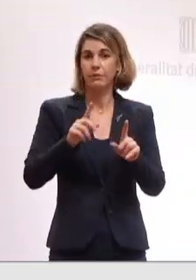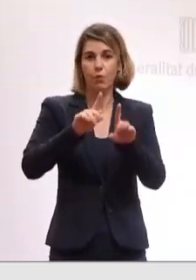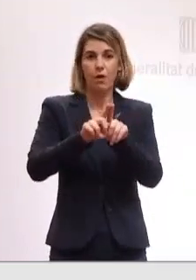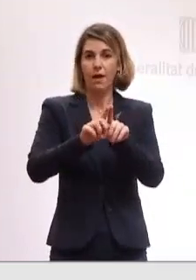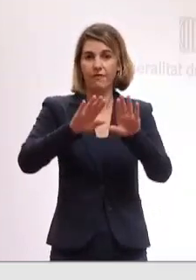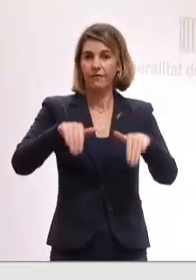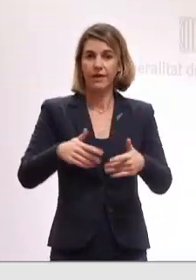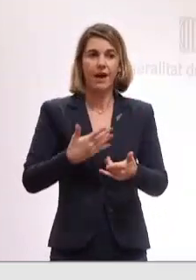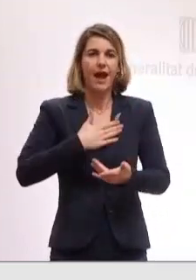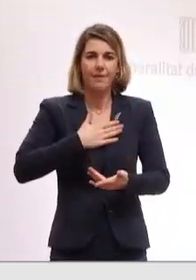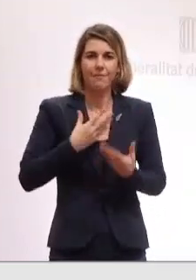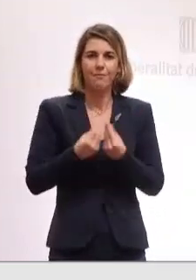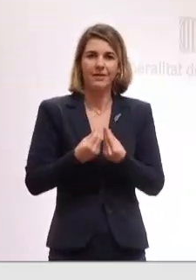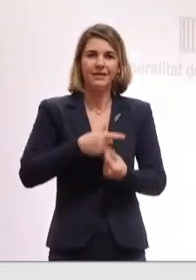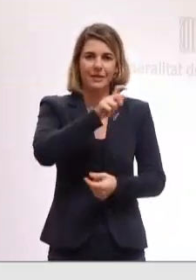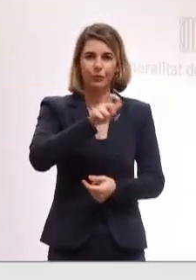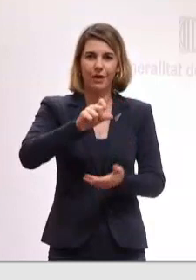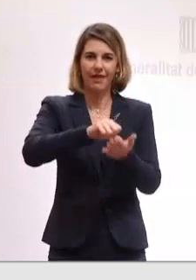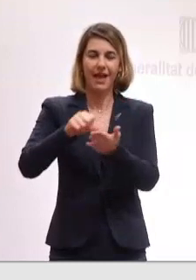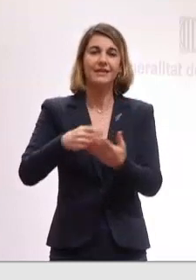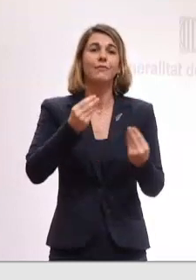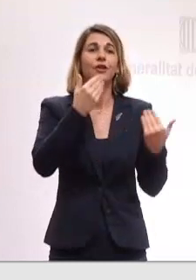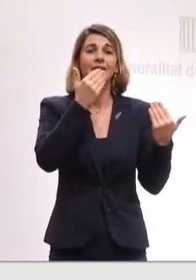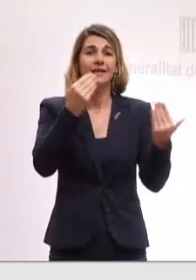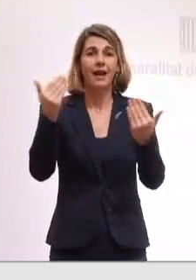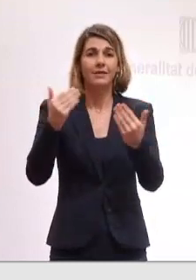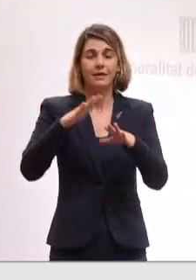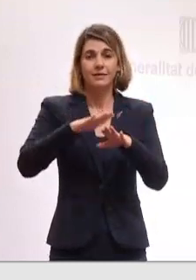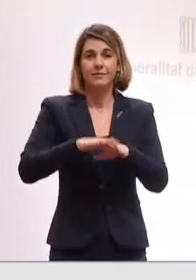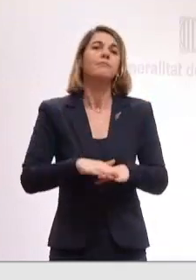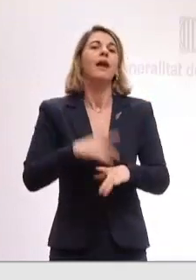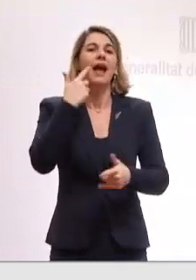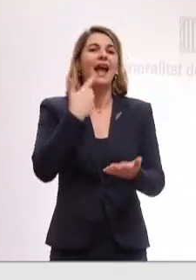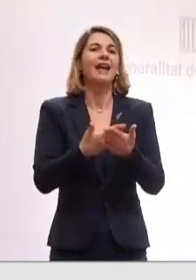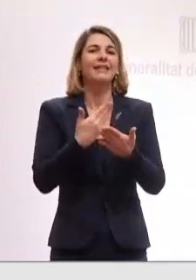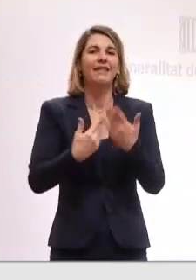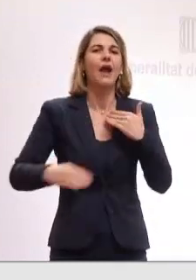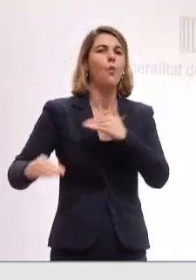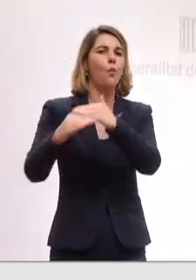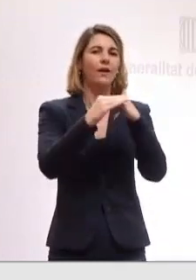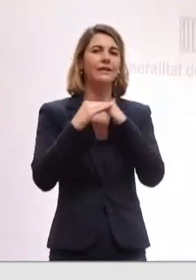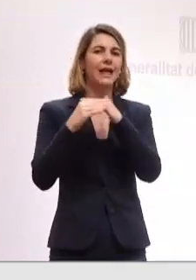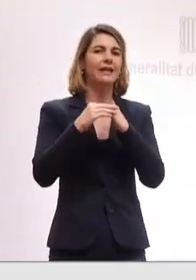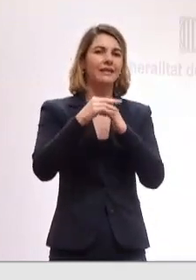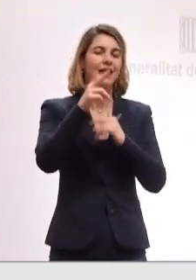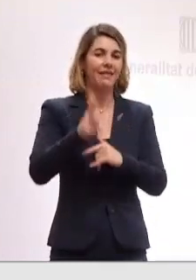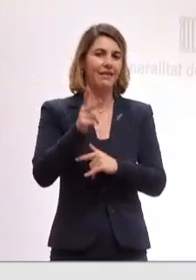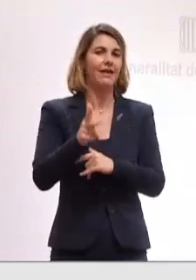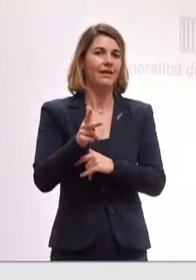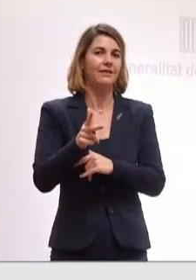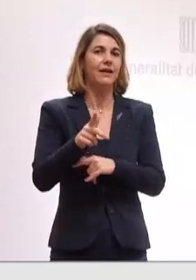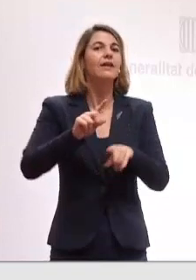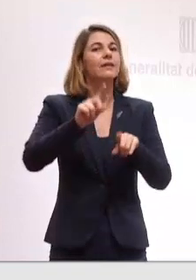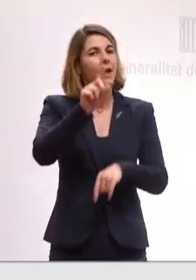els nostres conciutadans. Gràcies per contribuir a la garantia de la igualtat de drets i oferir